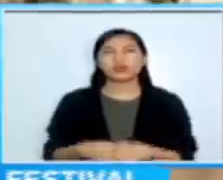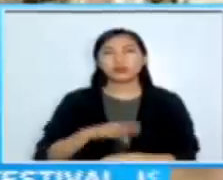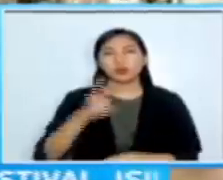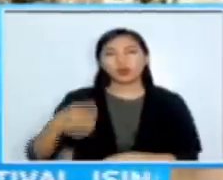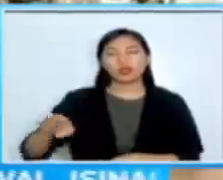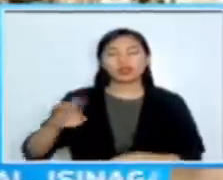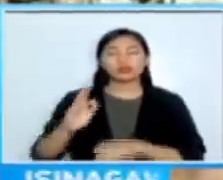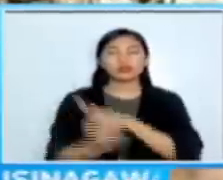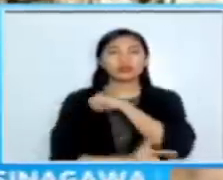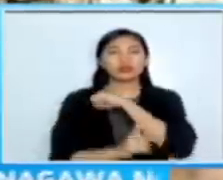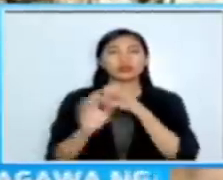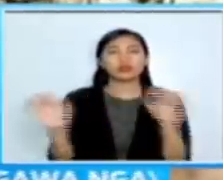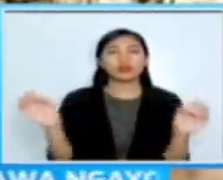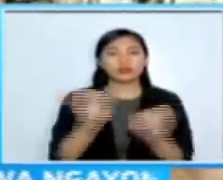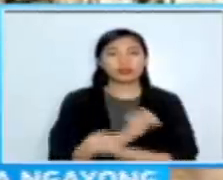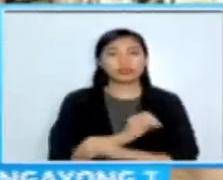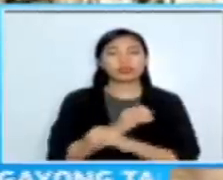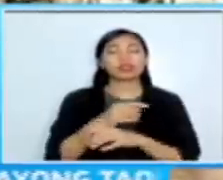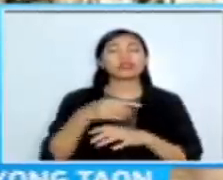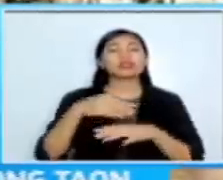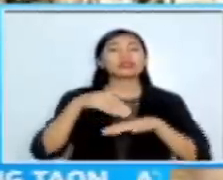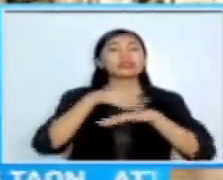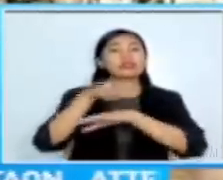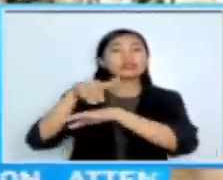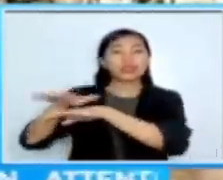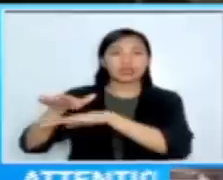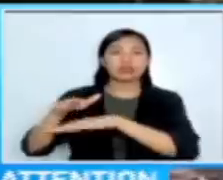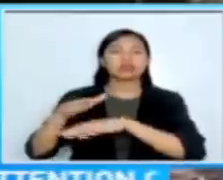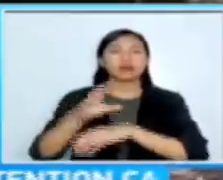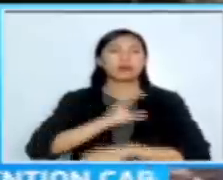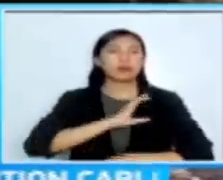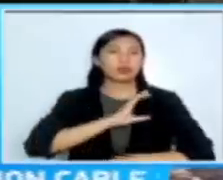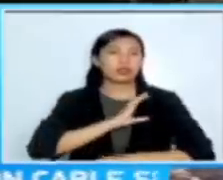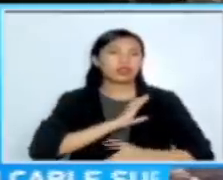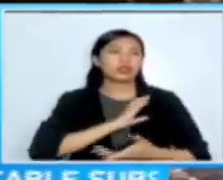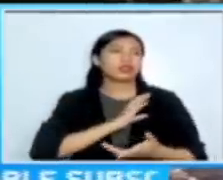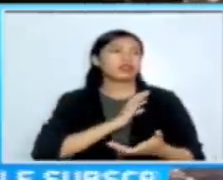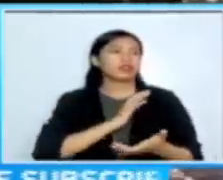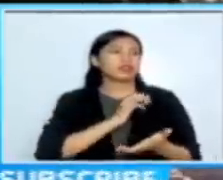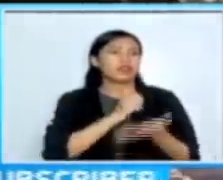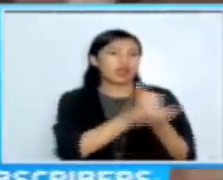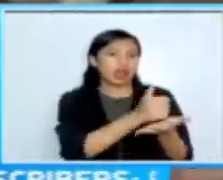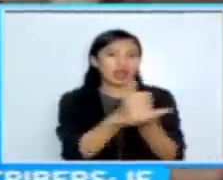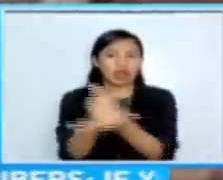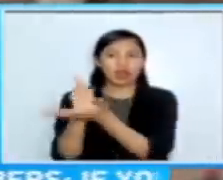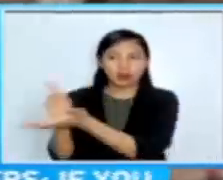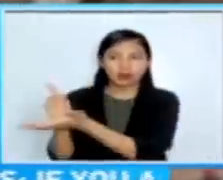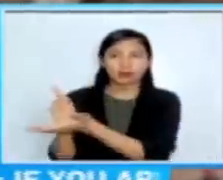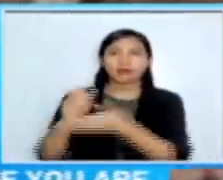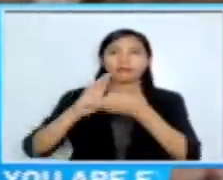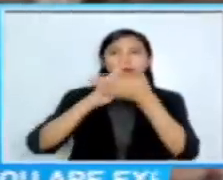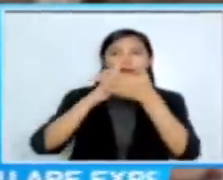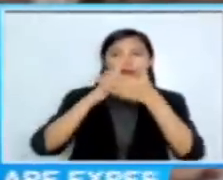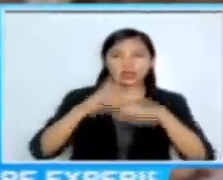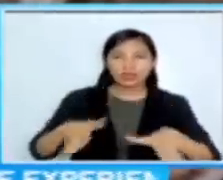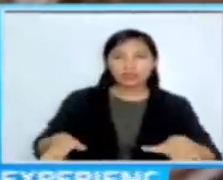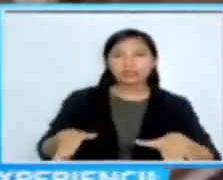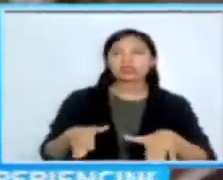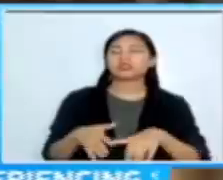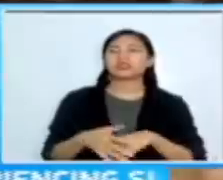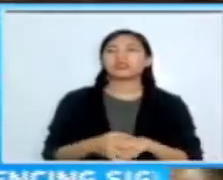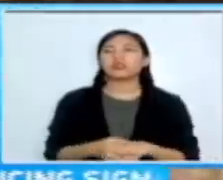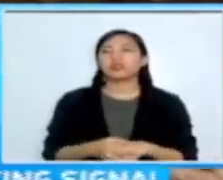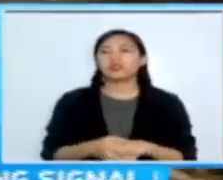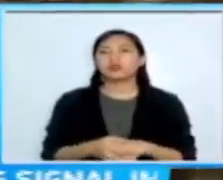ang augmentation ng mga pulis mula sa iba't ibang bayan para matiyak ang kaayusan at kapayapaan sa gitna ng kalunos-lunos na